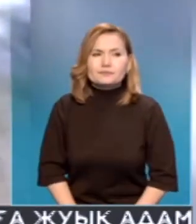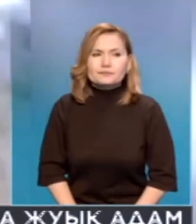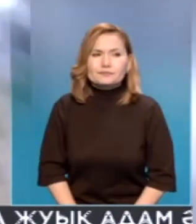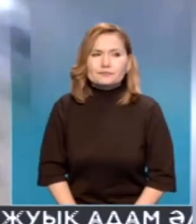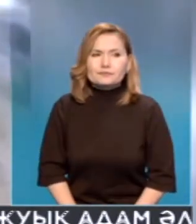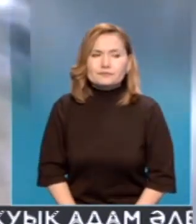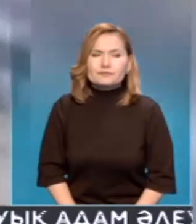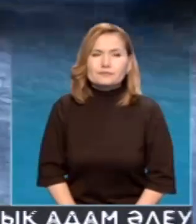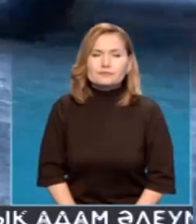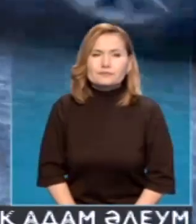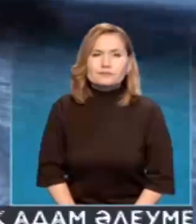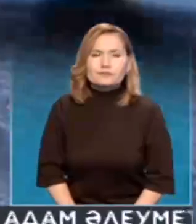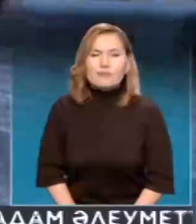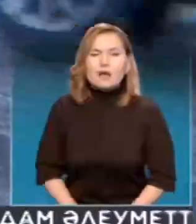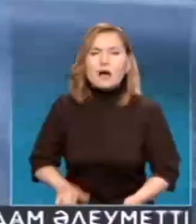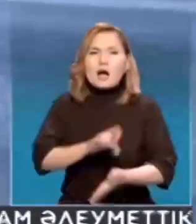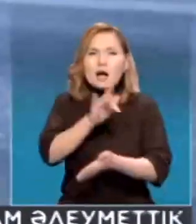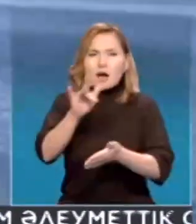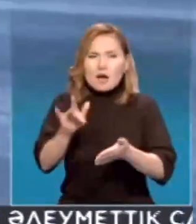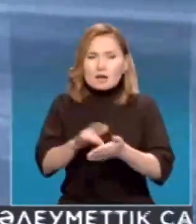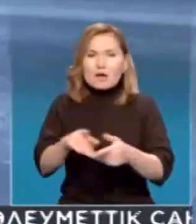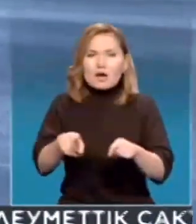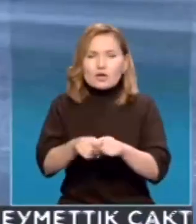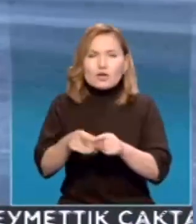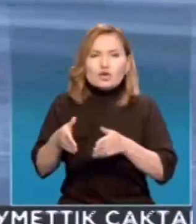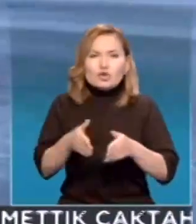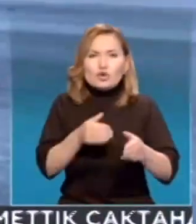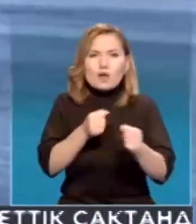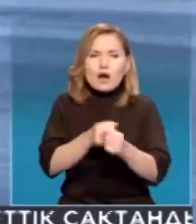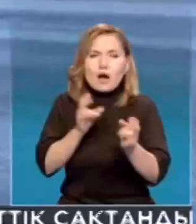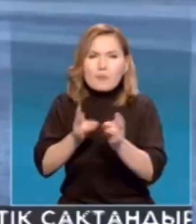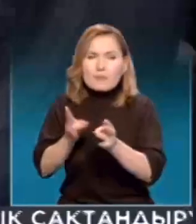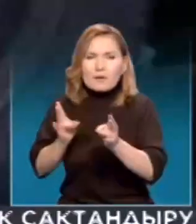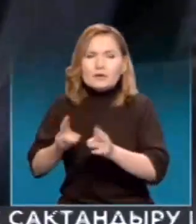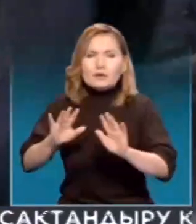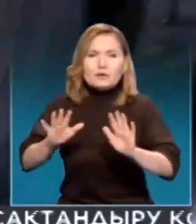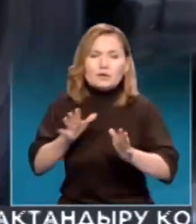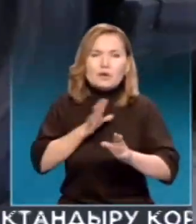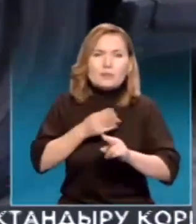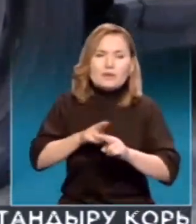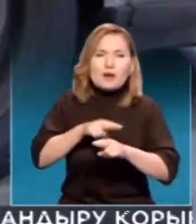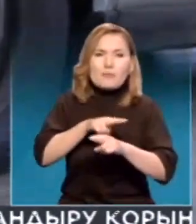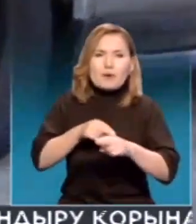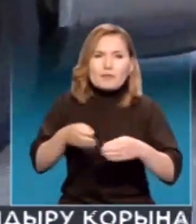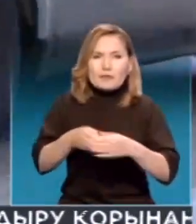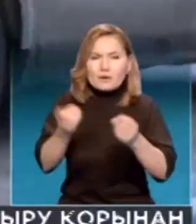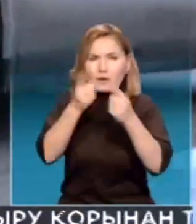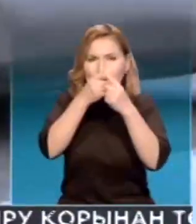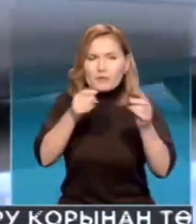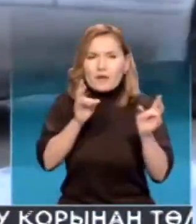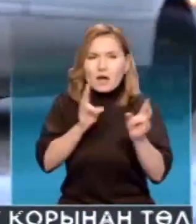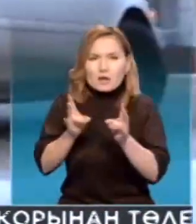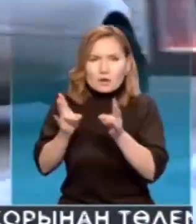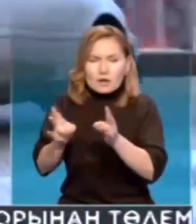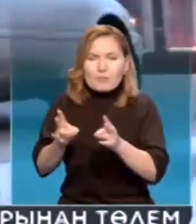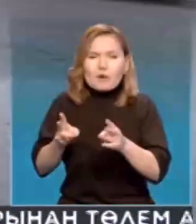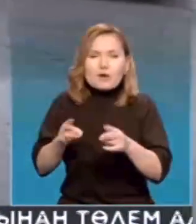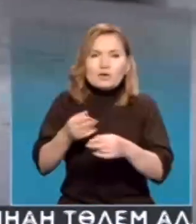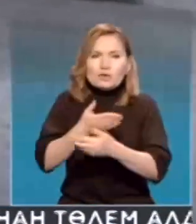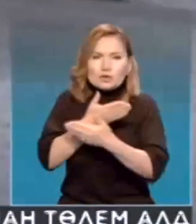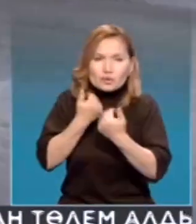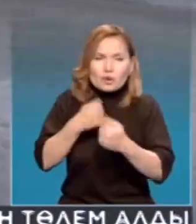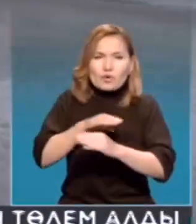у меня начинается. Қалада осы сынды бірнеше жол апаты тіркелді. Полиция департаментінің мәліметінше жарақат алғандар жоқ. Ал кейбір